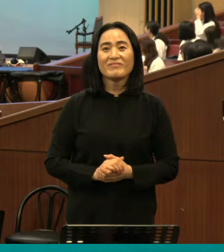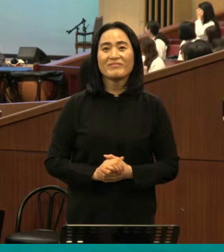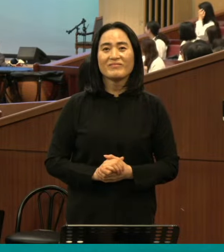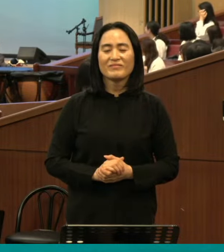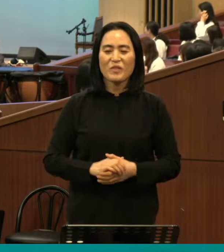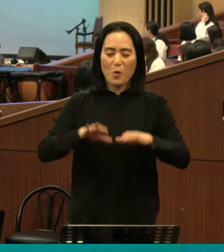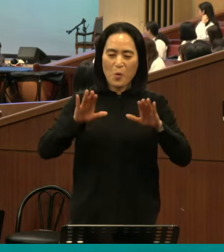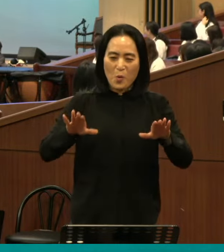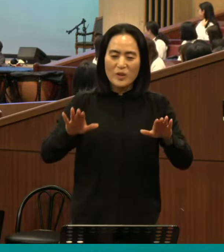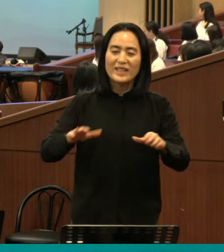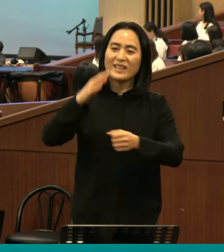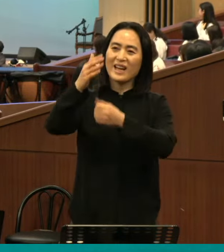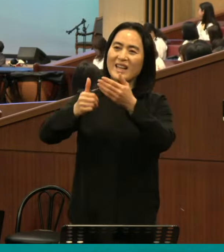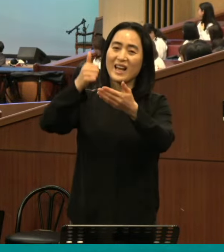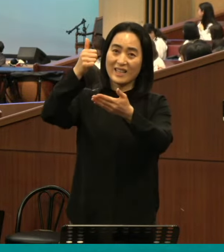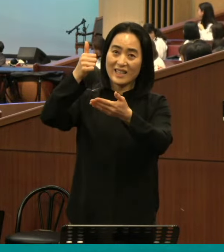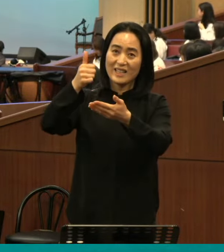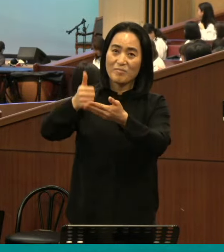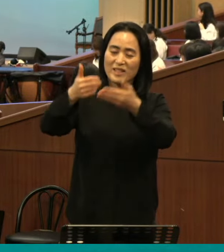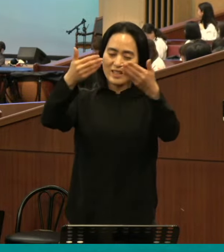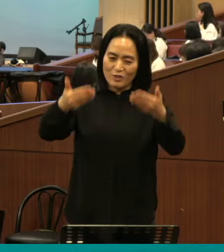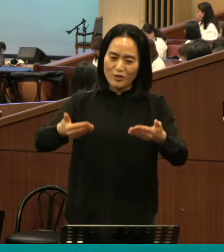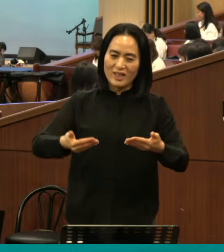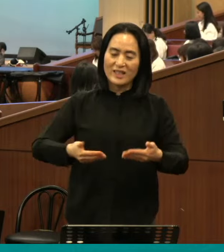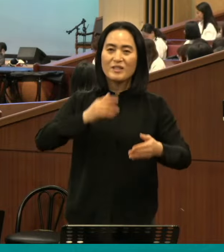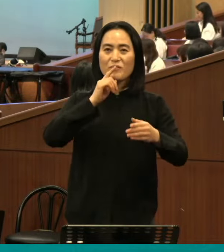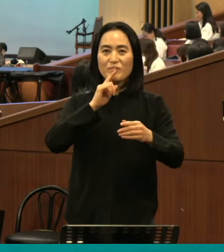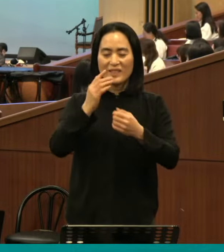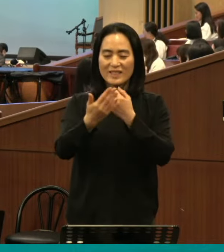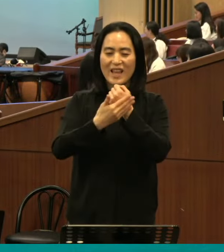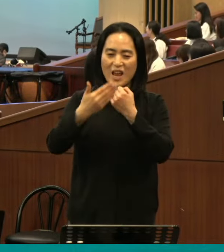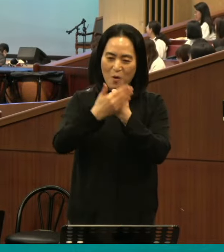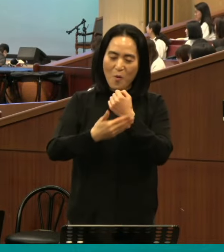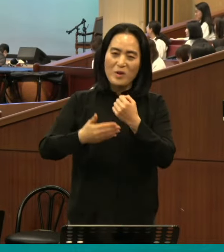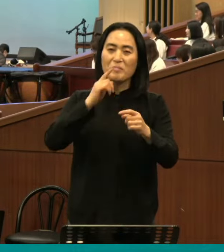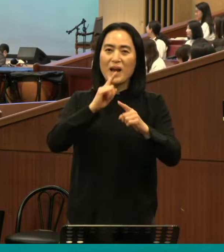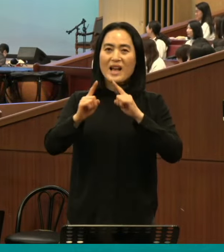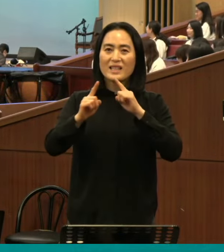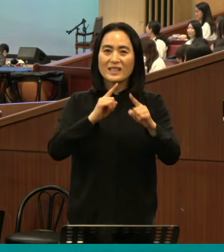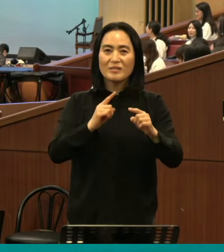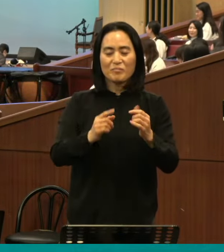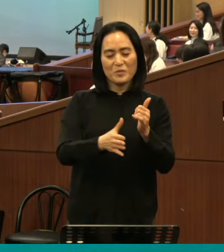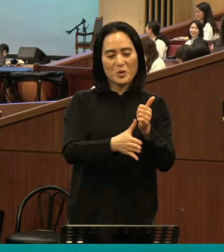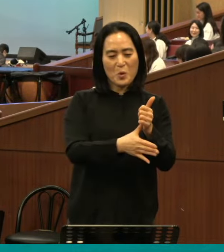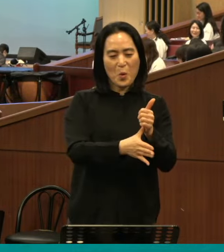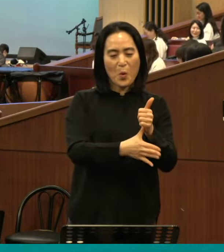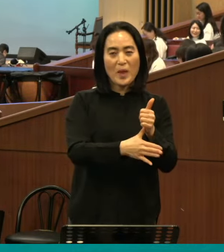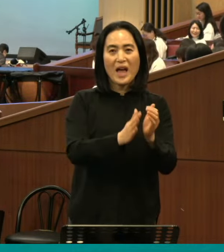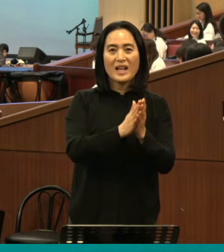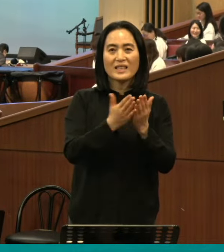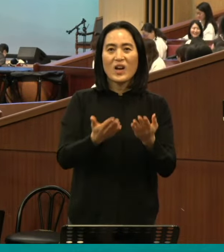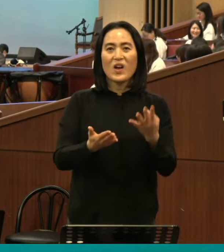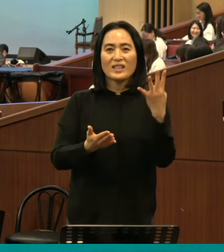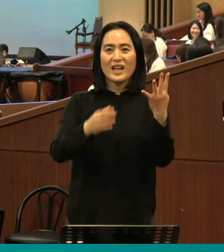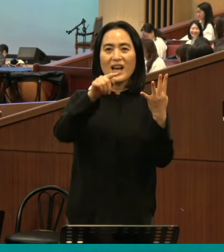오늘 하나님이 주신 은혜로운 말씀 요나서 4장